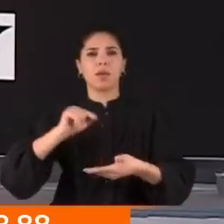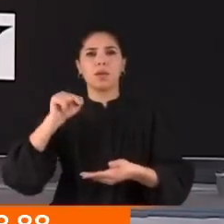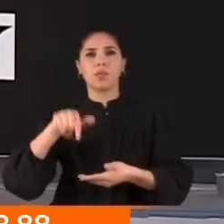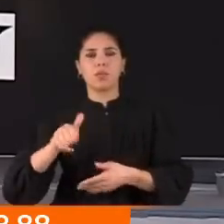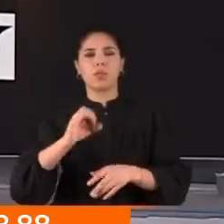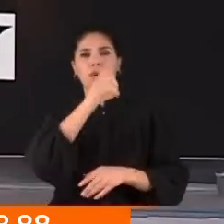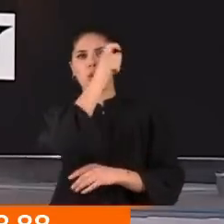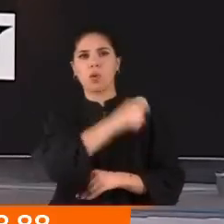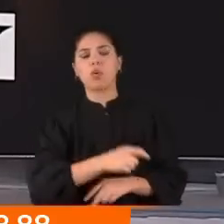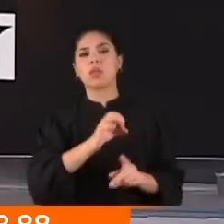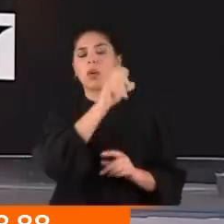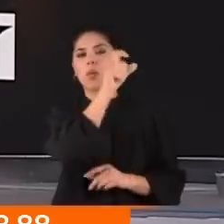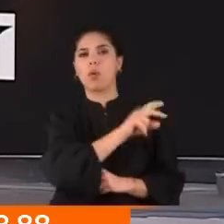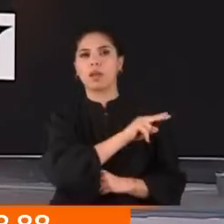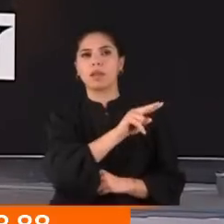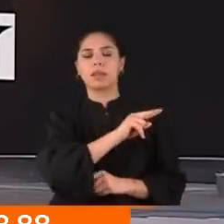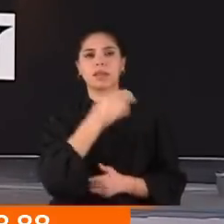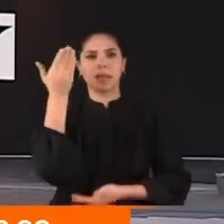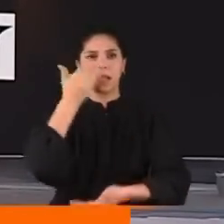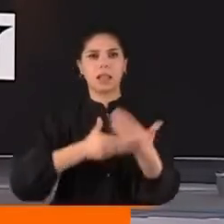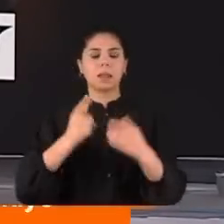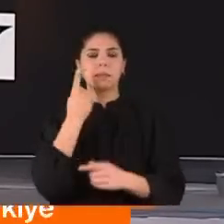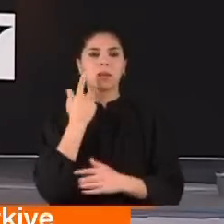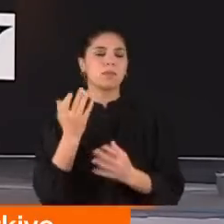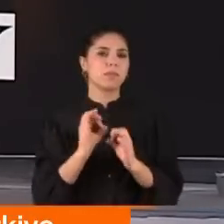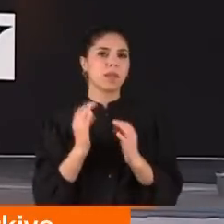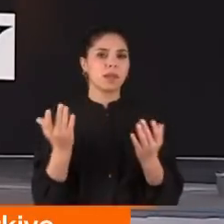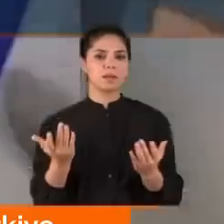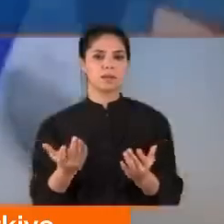ve Okan Yalçınkaya'ya konuştu ve bakın neler anlattı.